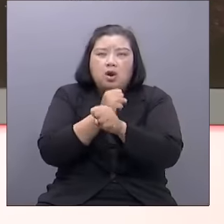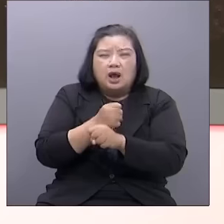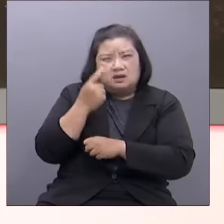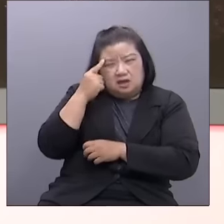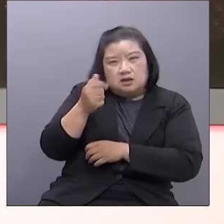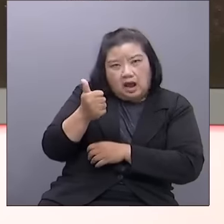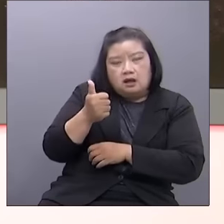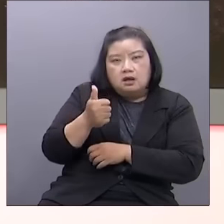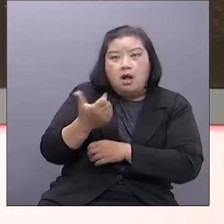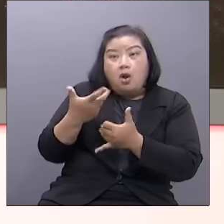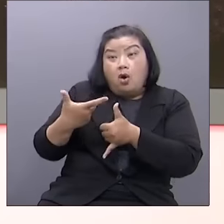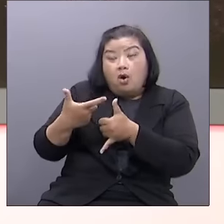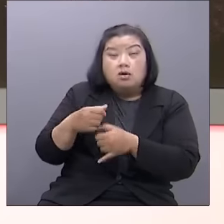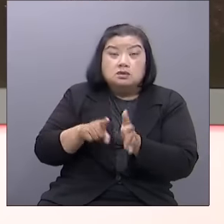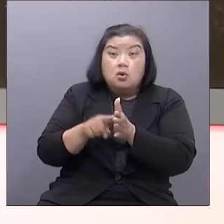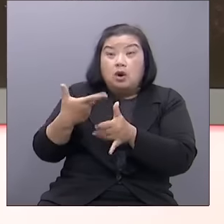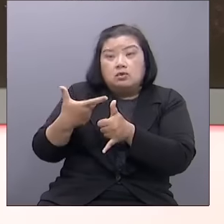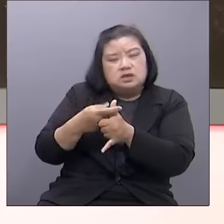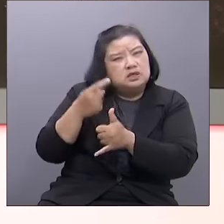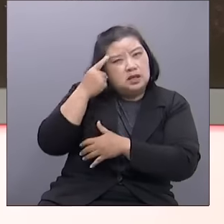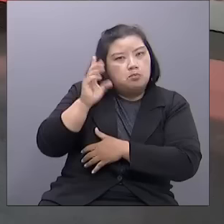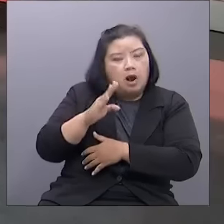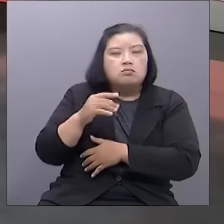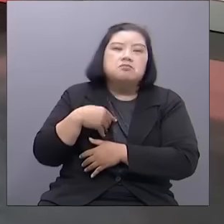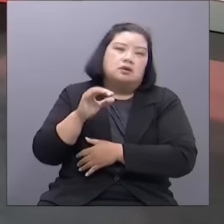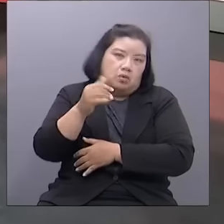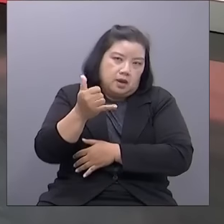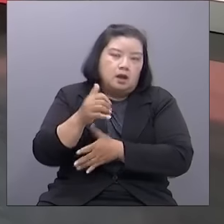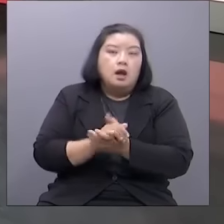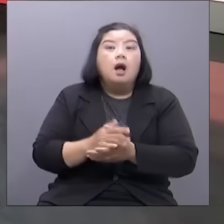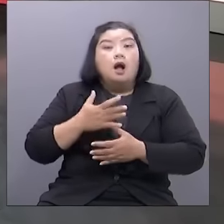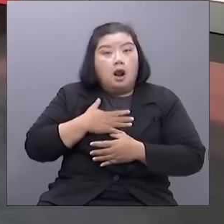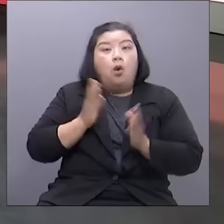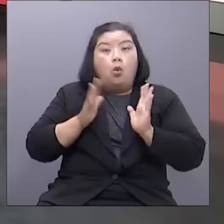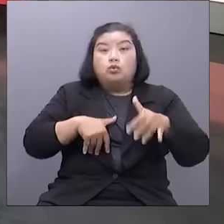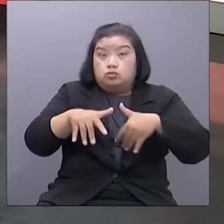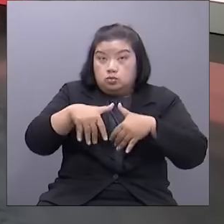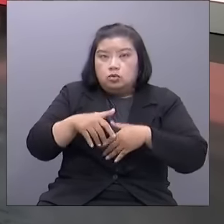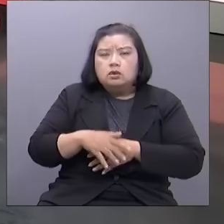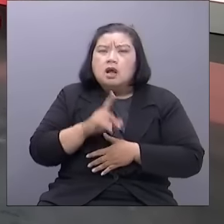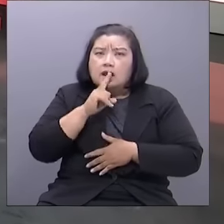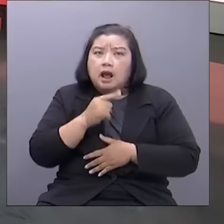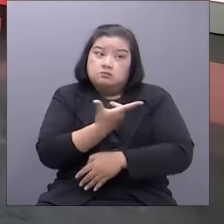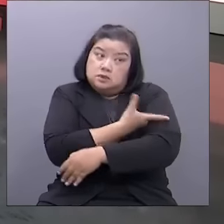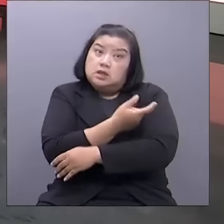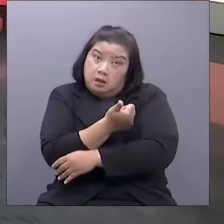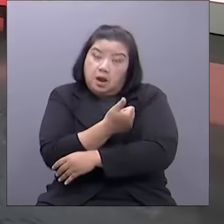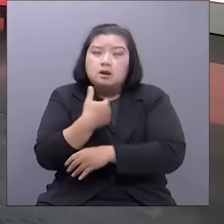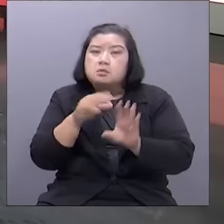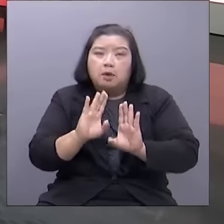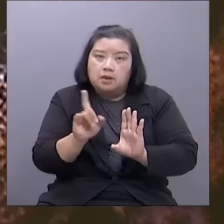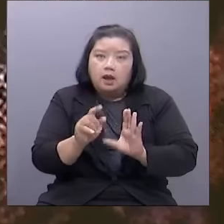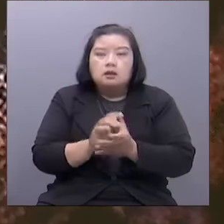ปล่อยให้สายเกินแก้คุณชชตาคุณพรวดีคะเราในฐานะผู้บริโภคเองสามารถป้องกันตัวในเบื้องต้นได้นะคะเช่นเรื่องของการ